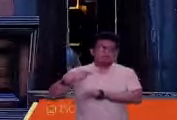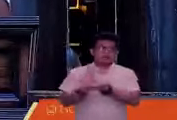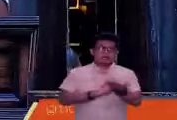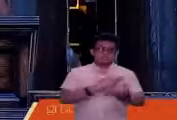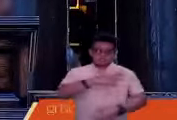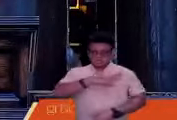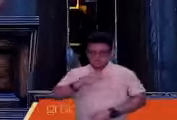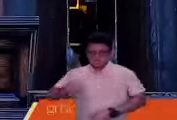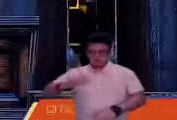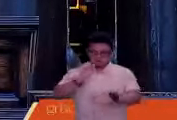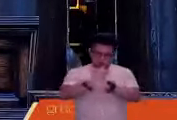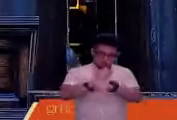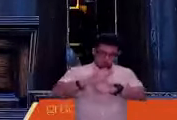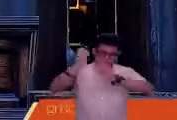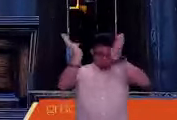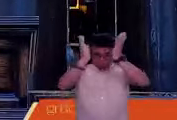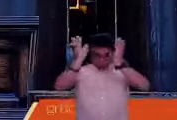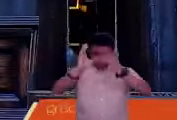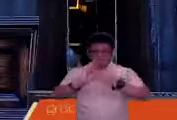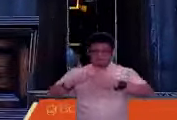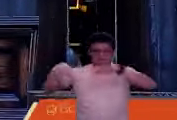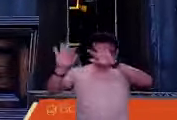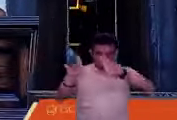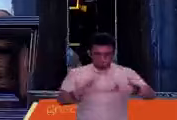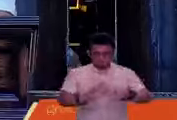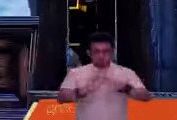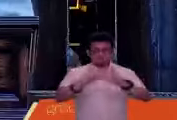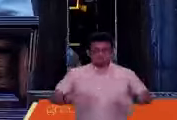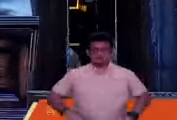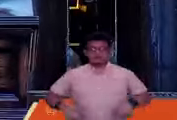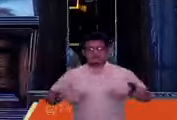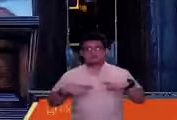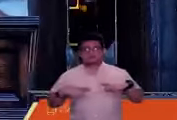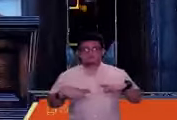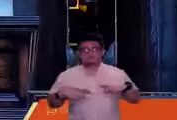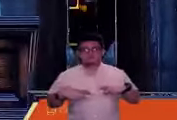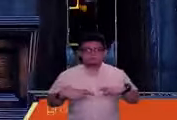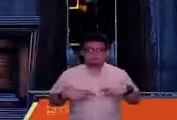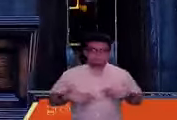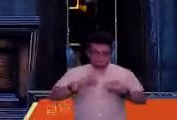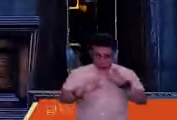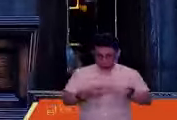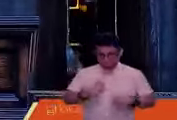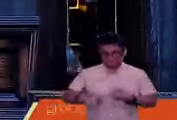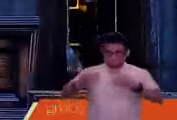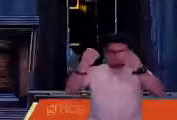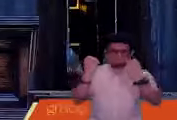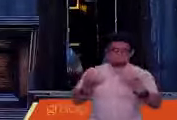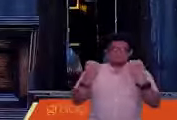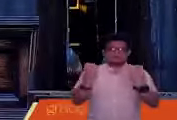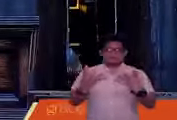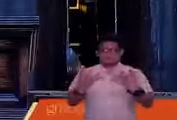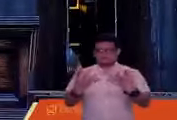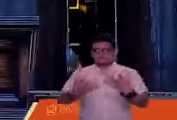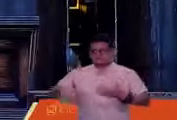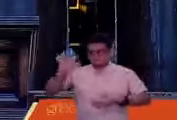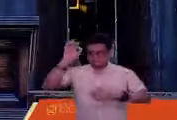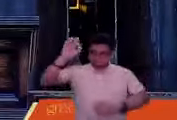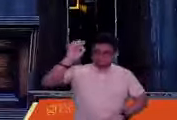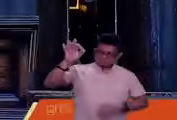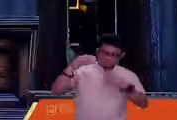the work and the service and the flow of life. Mga kaigsunan, daghang kayong